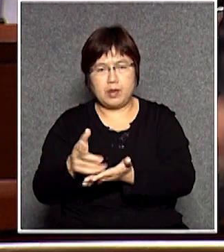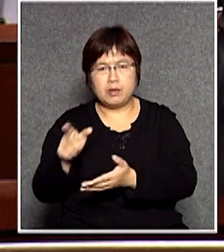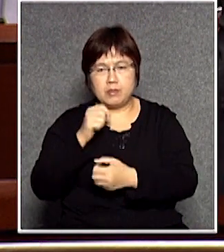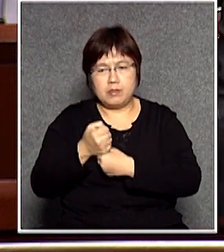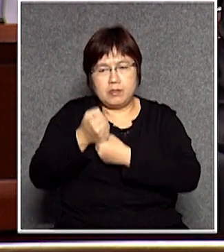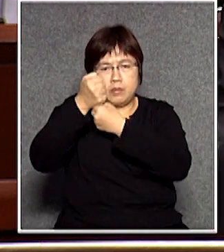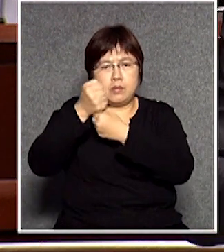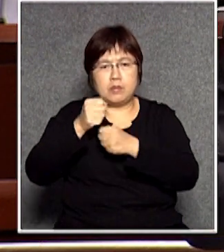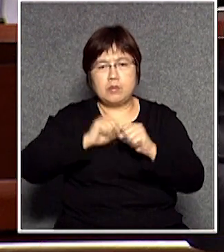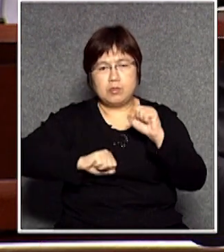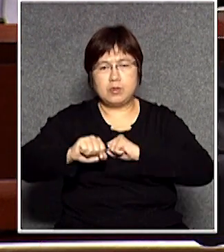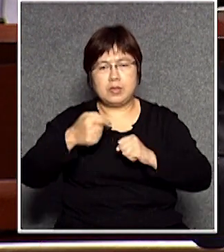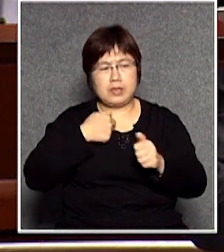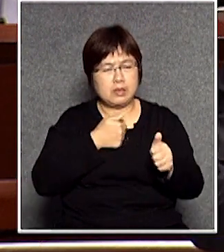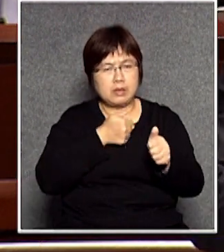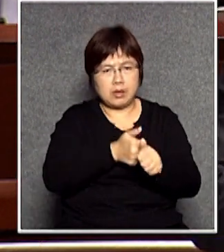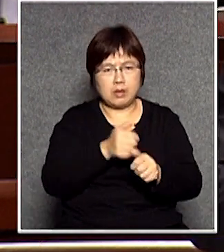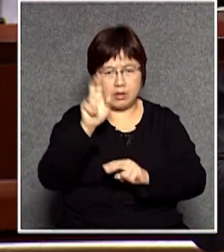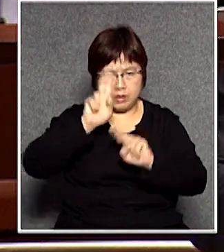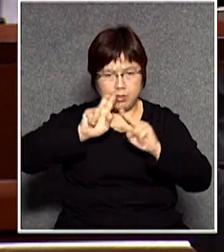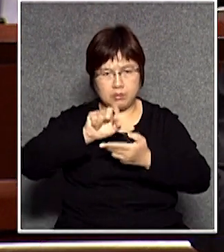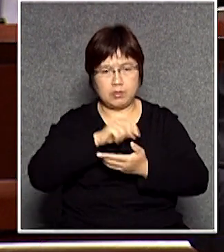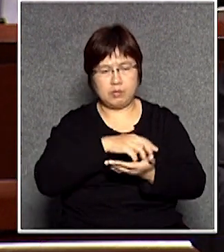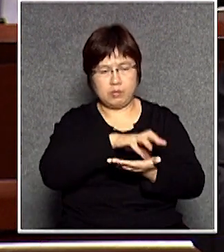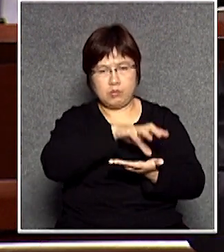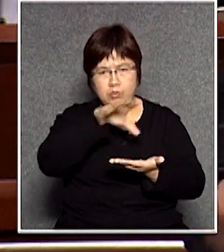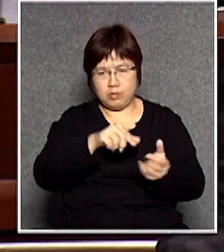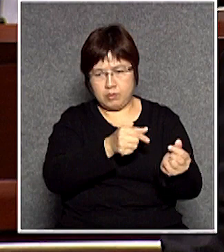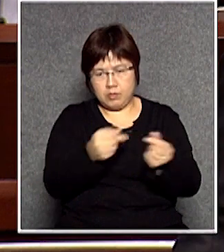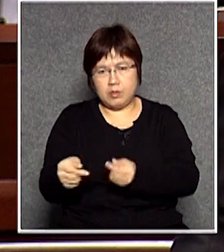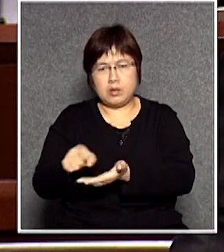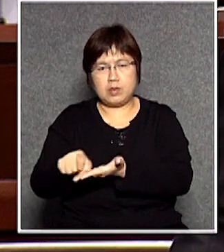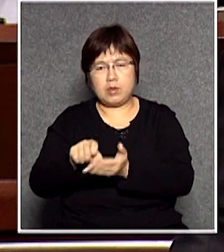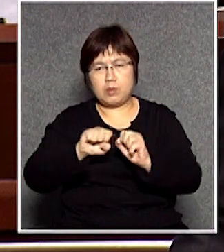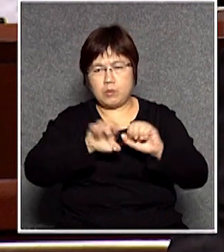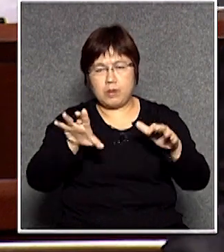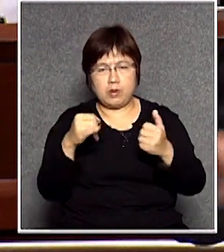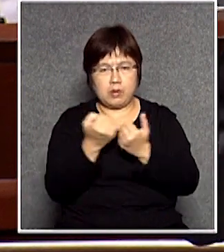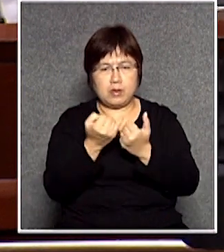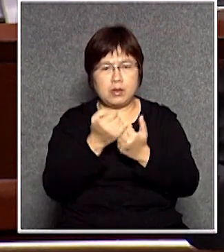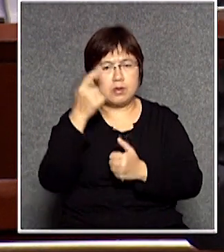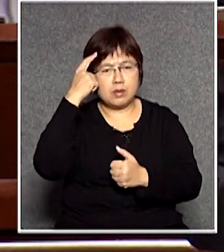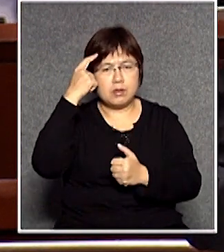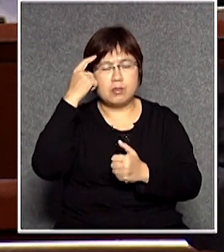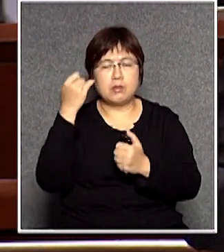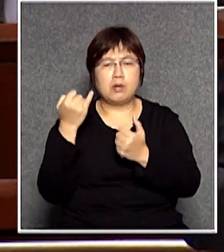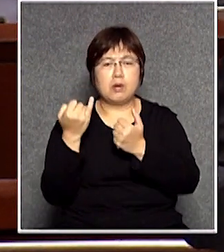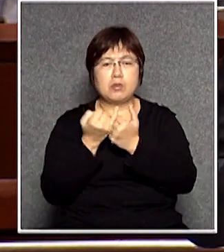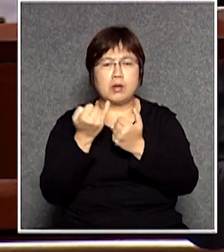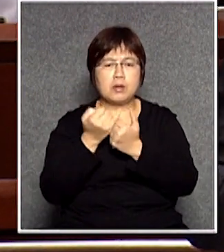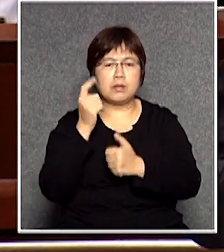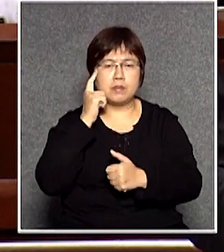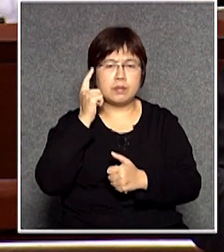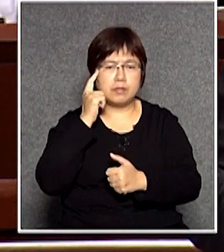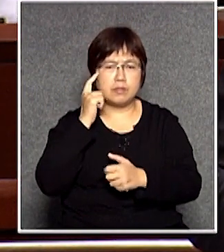動，必須要根據事實一字不漏，是要告訴所有的學生聽，令他知道一